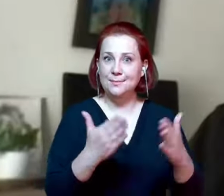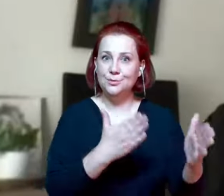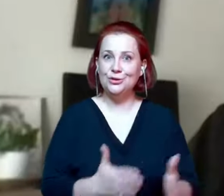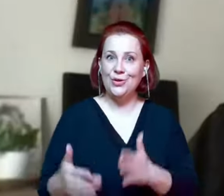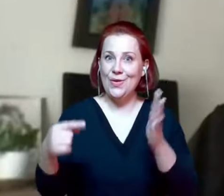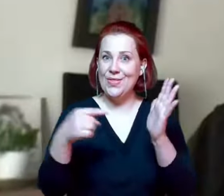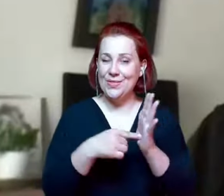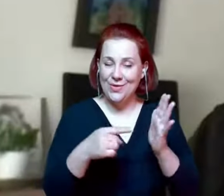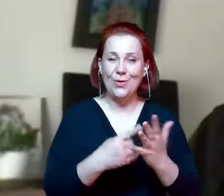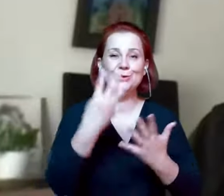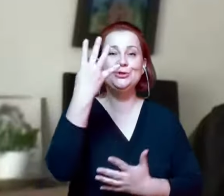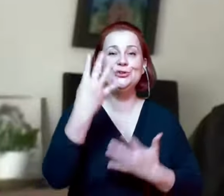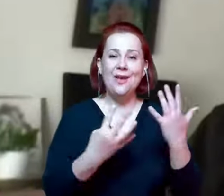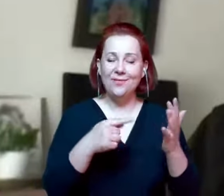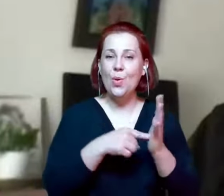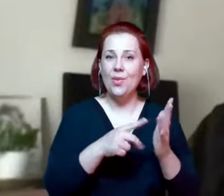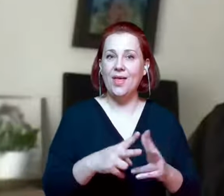Forum Miejskiego,